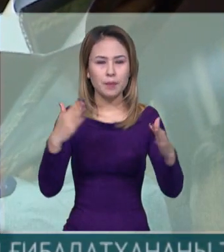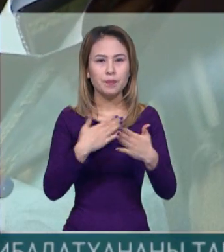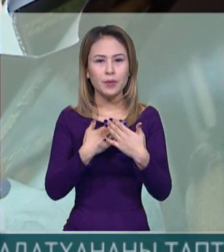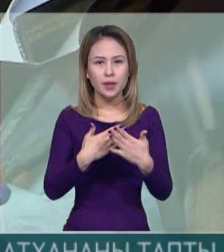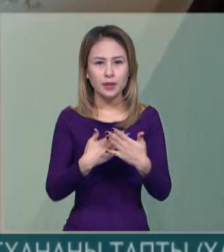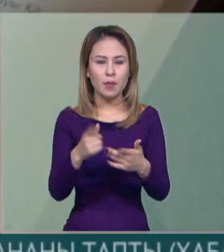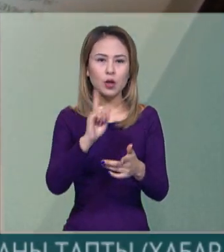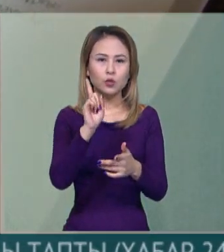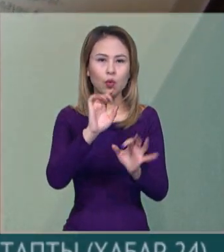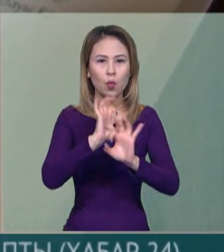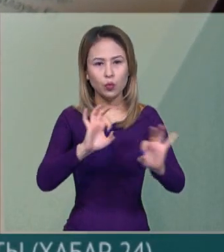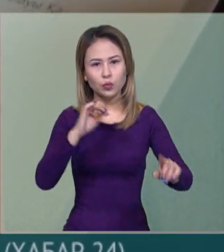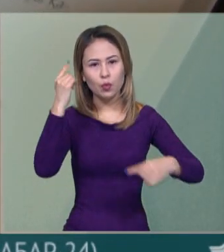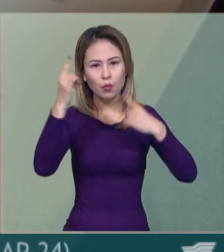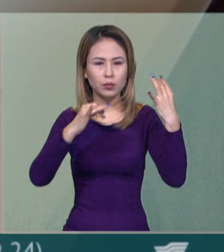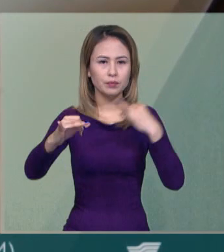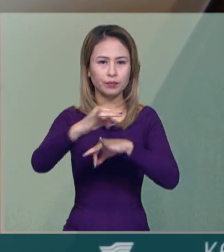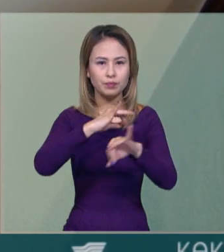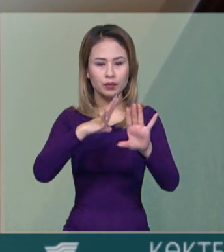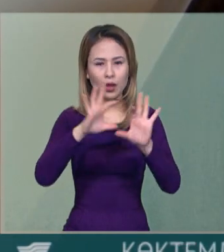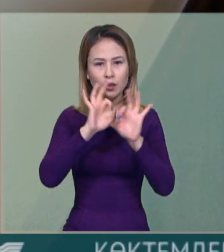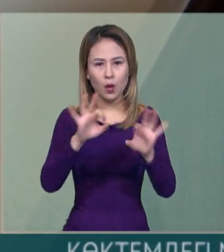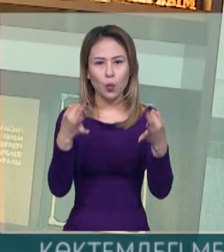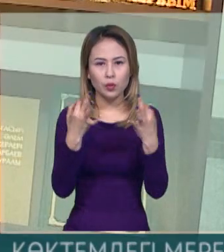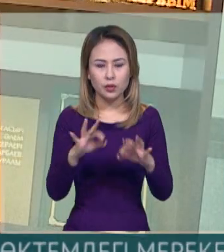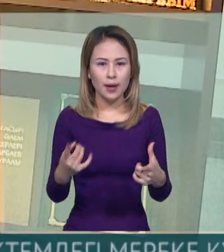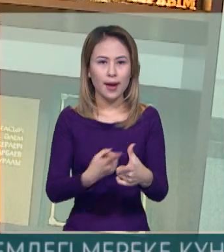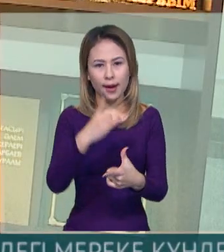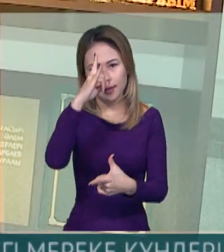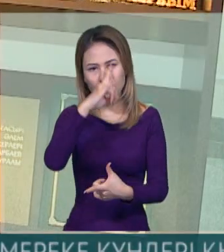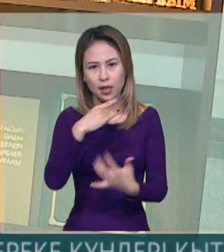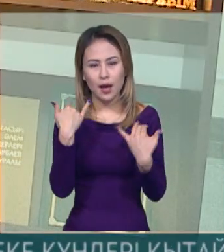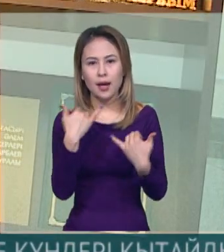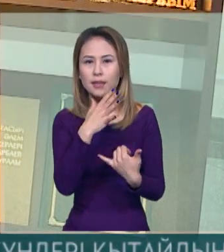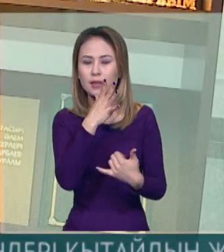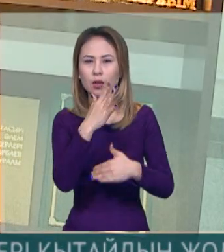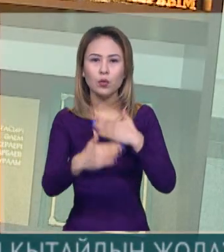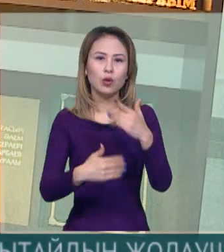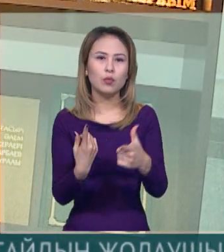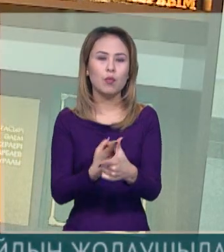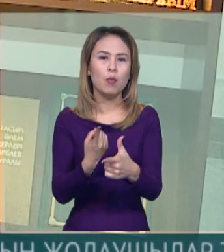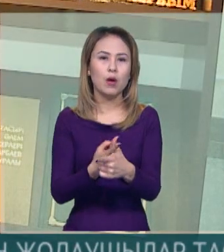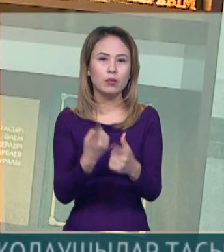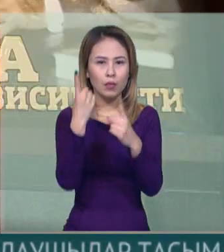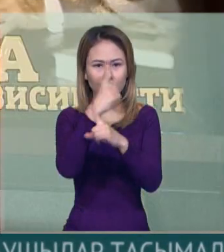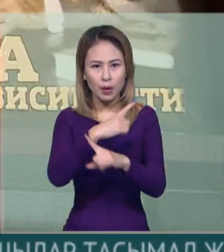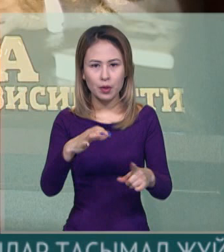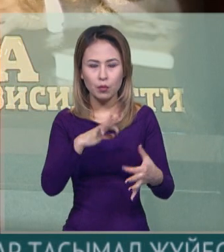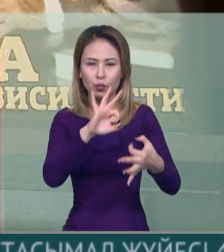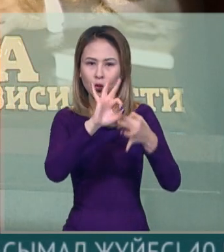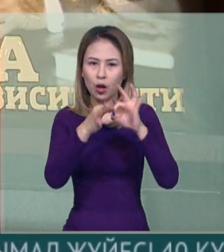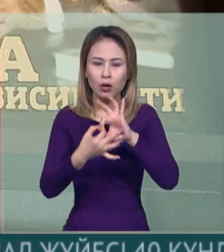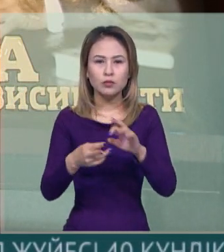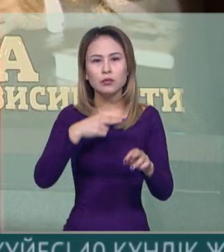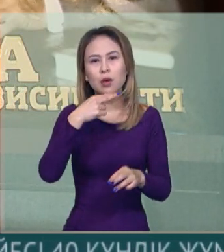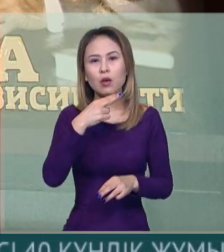мен әдебиетшілер өз ойларын осылай түйіндеді. Олардың пікірінше тәуелсіздік дәуірі Қазақстанның қазіргі дамуы жайында толық мағлұмат береді.